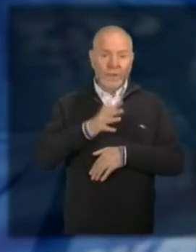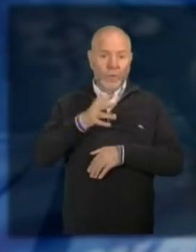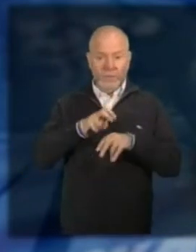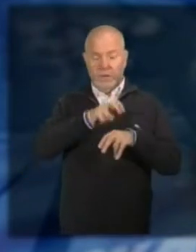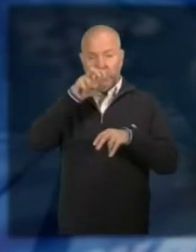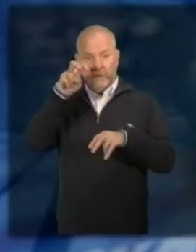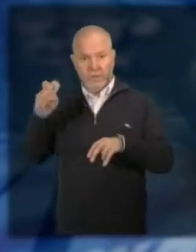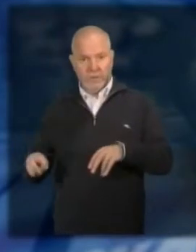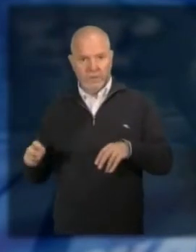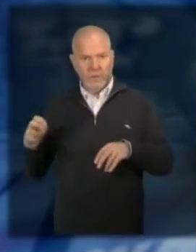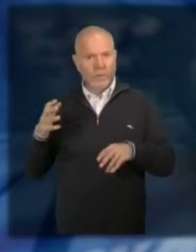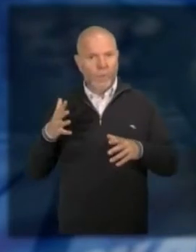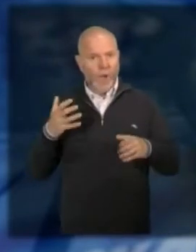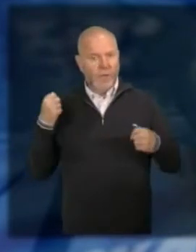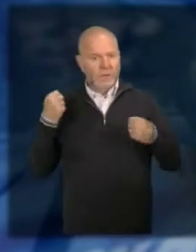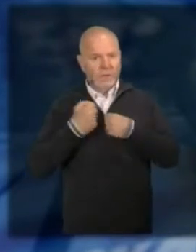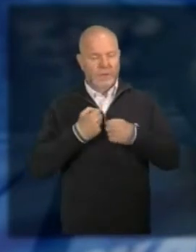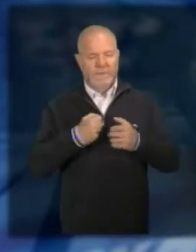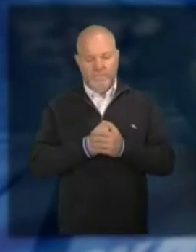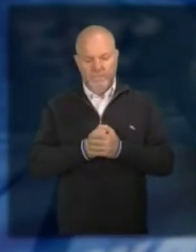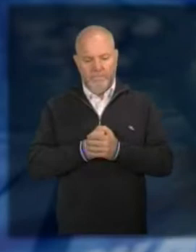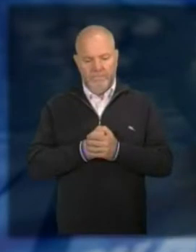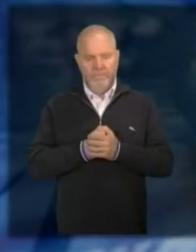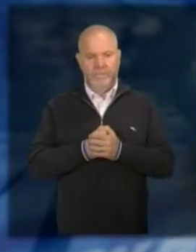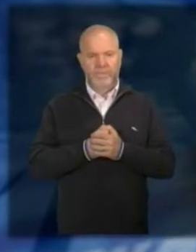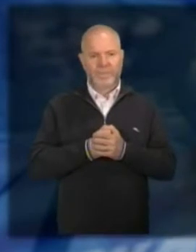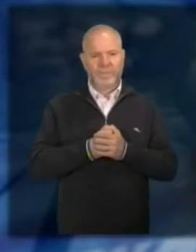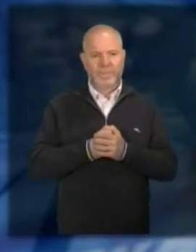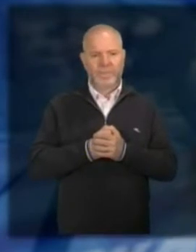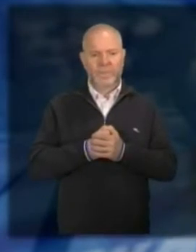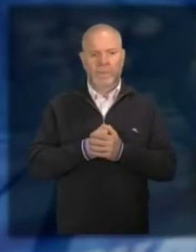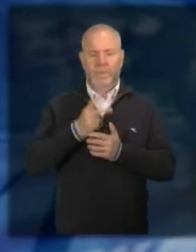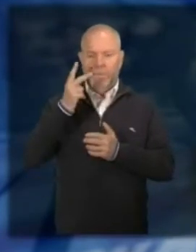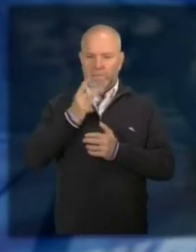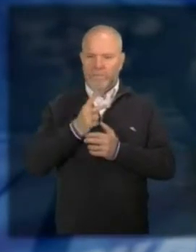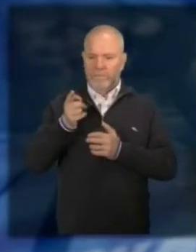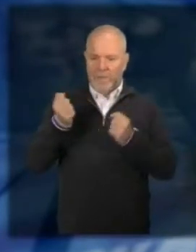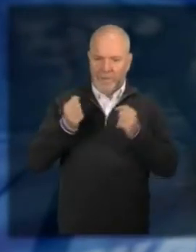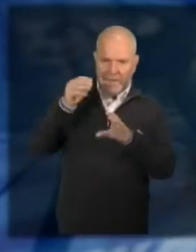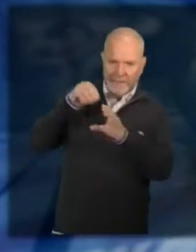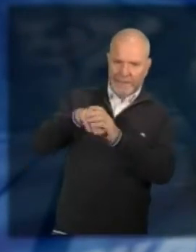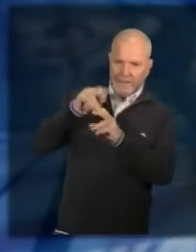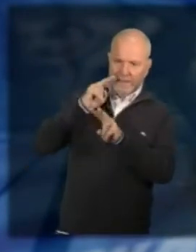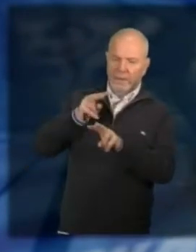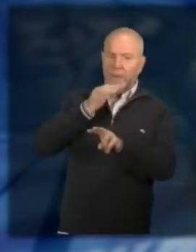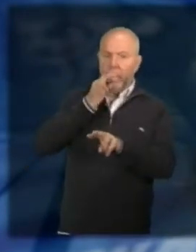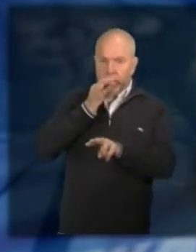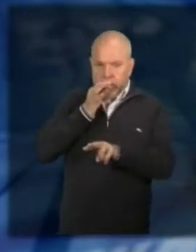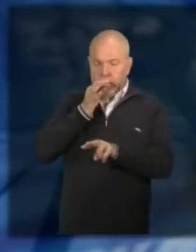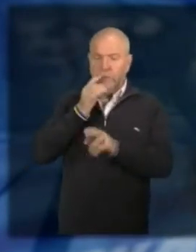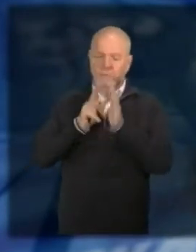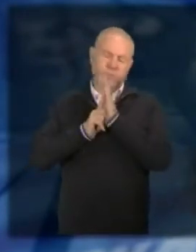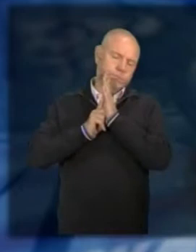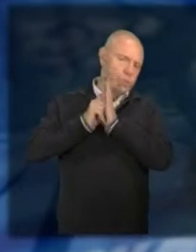fosse stato pronto a spostarsi, lo avrebbe anche travolto. Alla fine la Fiesta è stata bloccata e il conducente sottoposto a etilometro. È